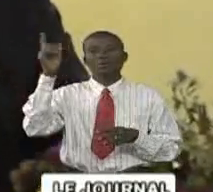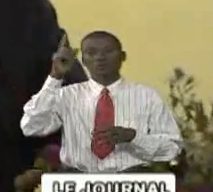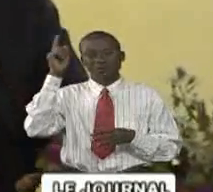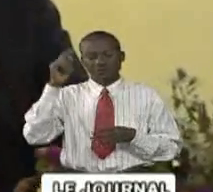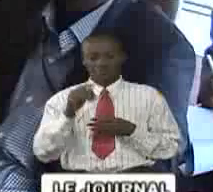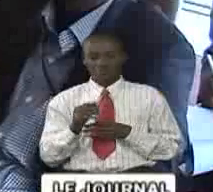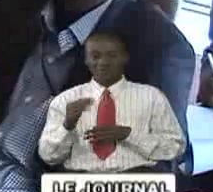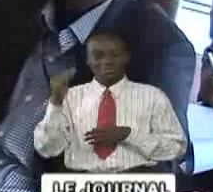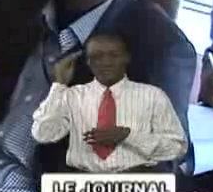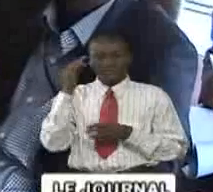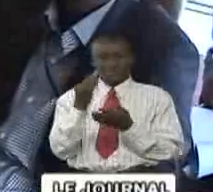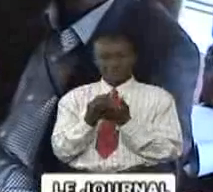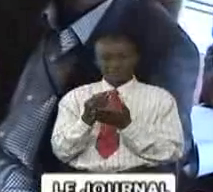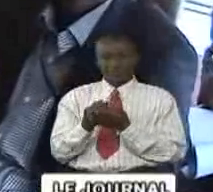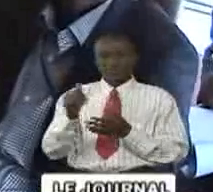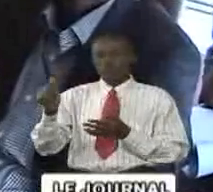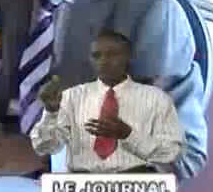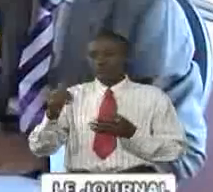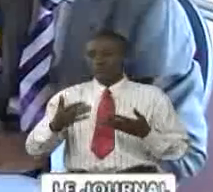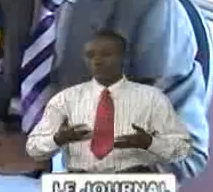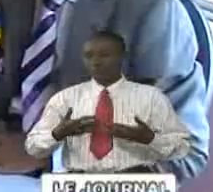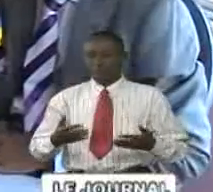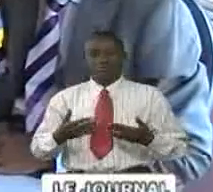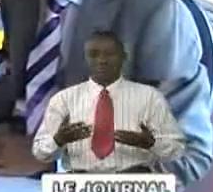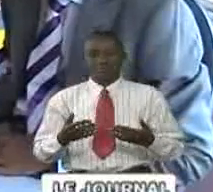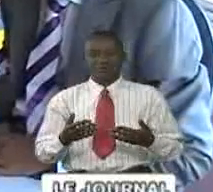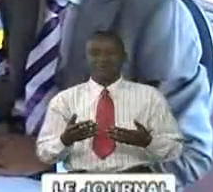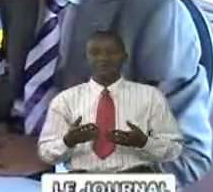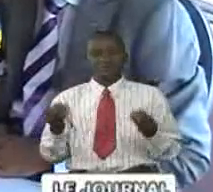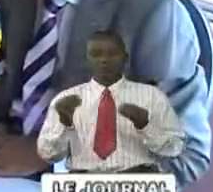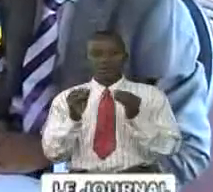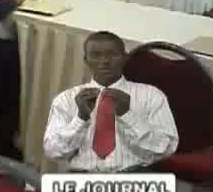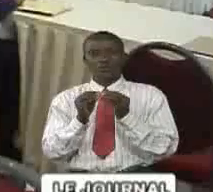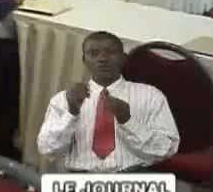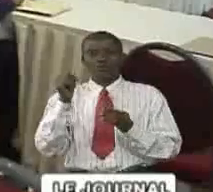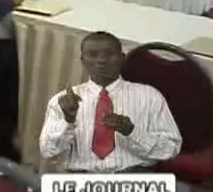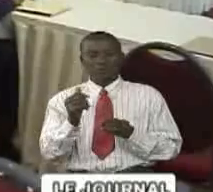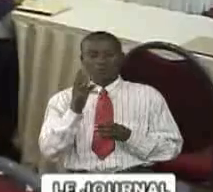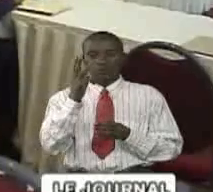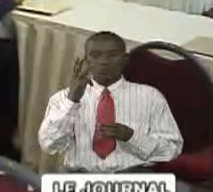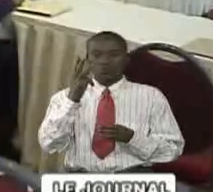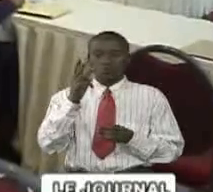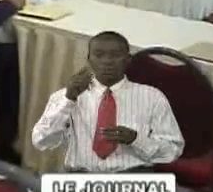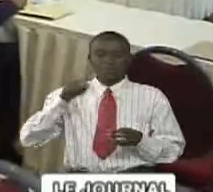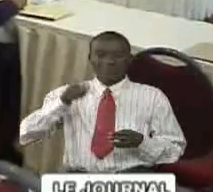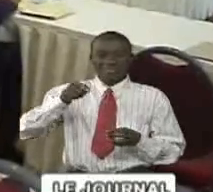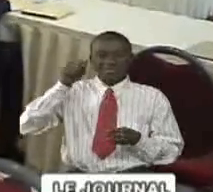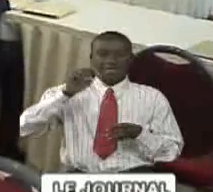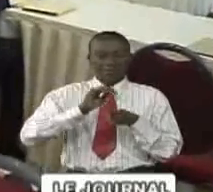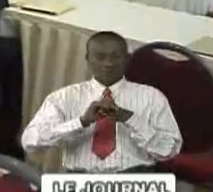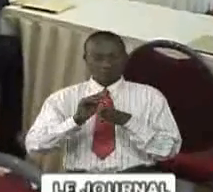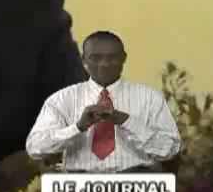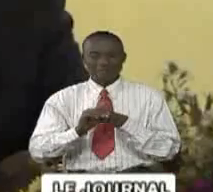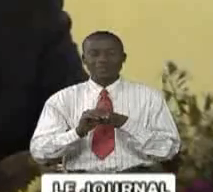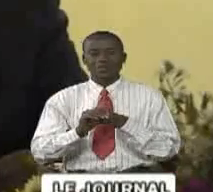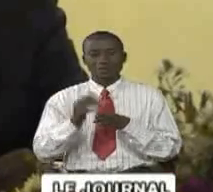délégué aux Finances, se félicite de la qualité d'intervention, avec plus de 3 milliards de dollars de portefeuille brut. Je voudrais